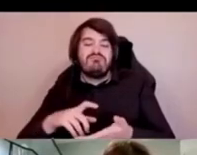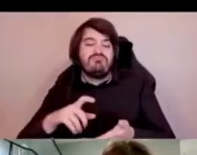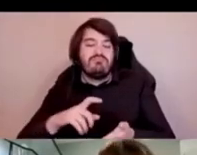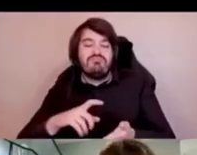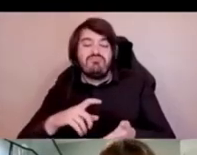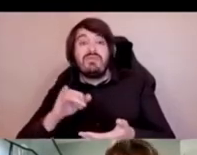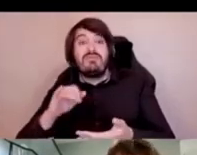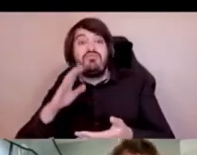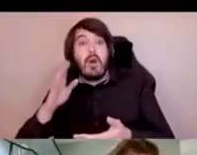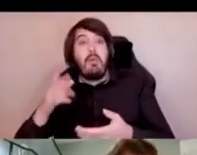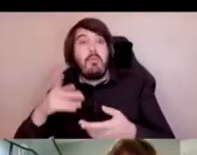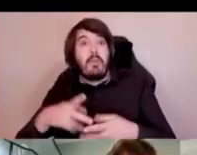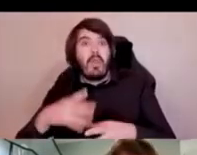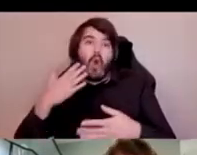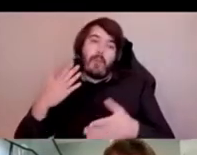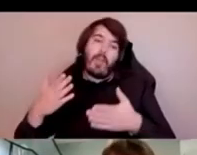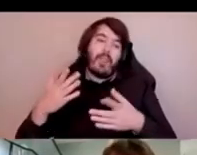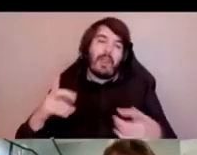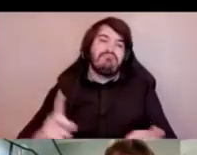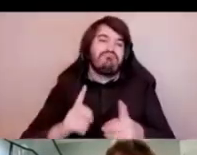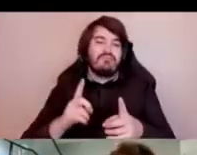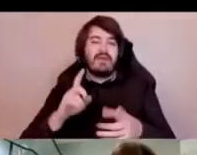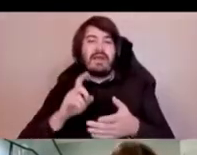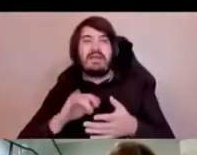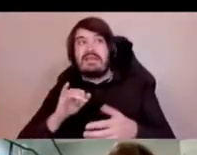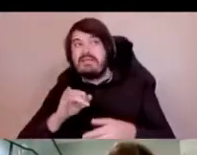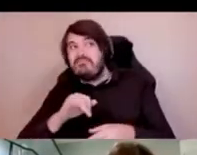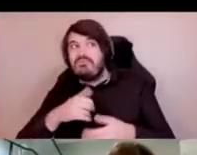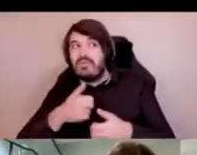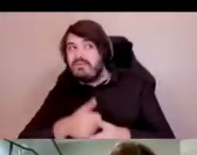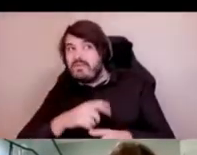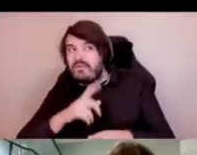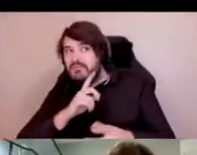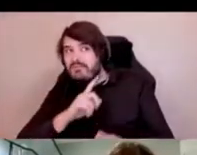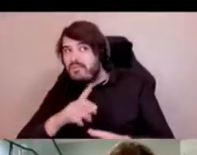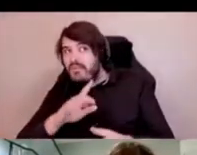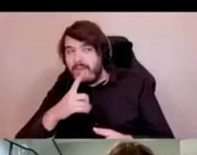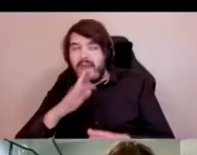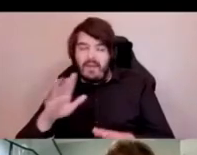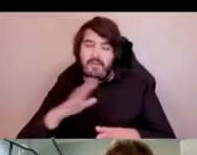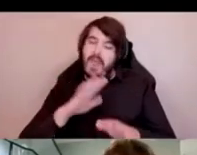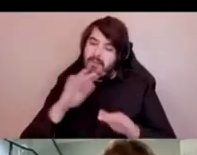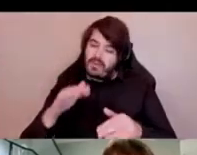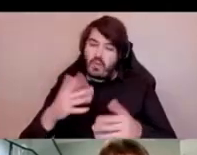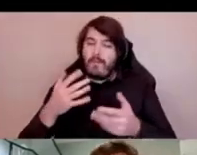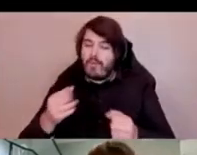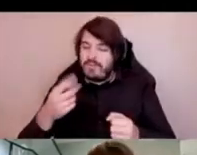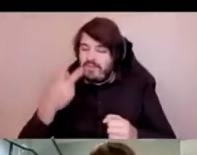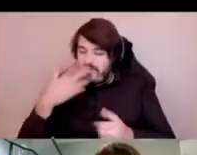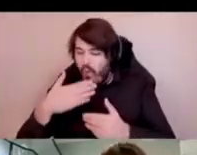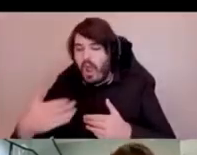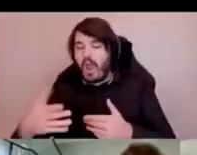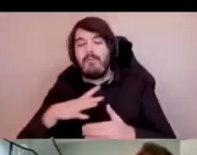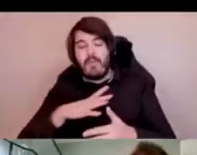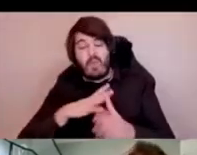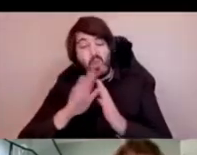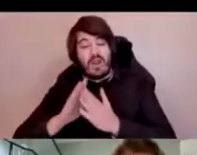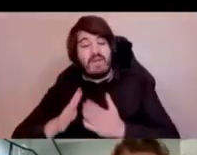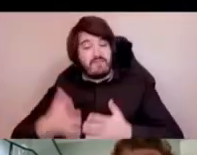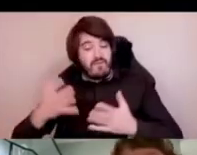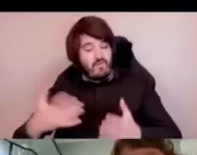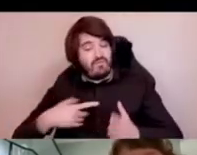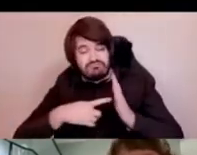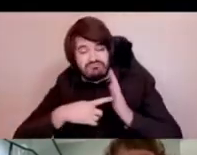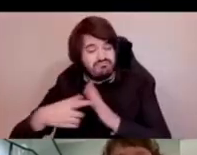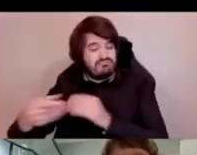un rendez-vous dehors, puis on peut vous prêter un livre. Donc, ça dépend vraiment de qu'est-ce qui va être possible par ce temps-là. Mais on a des livres à vous démontrer